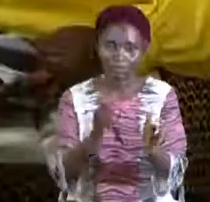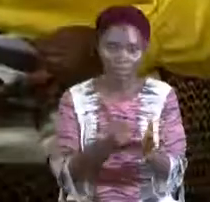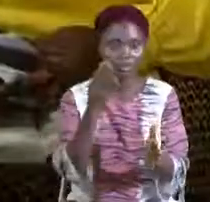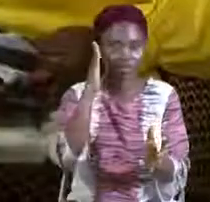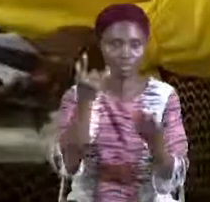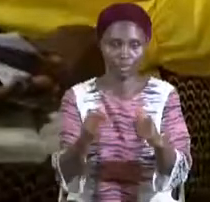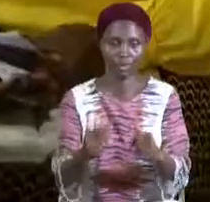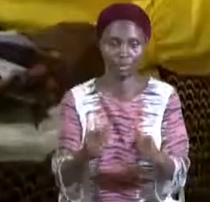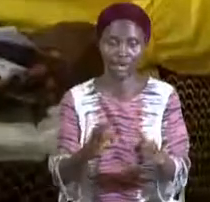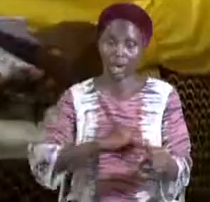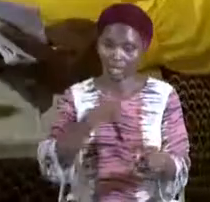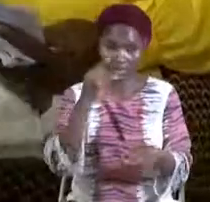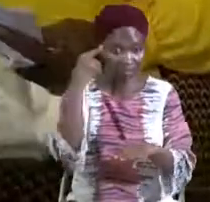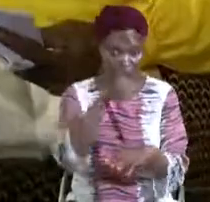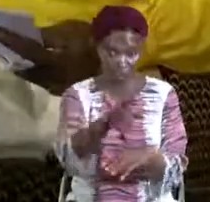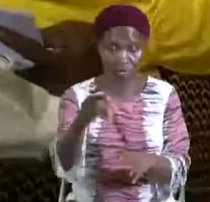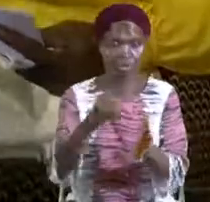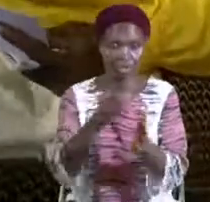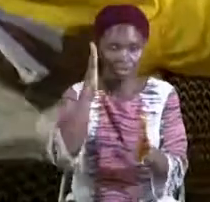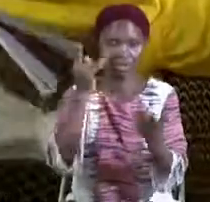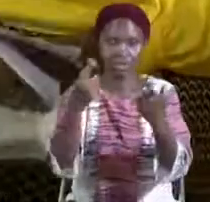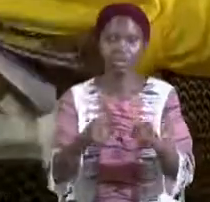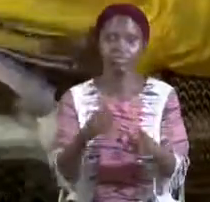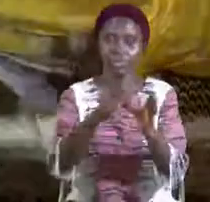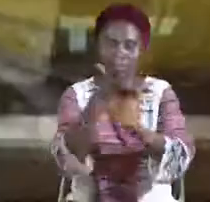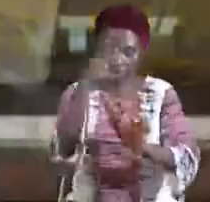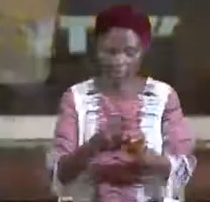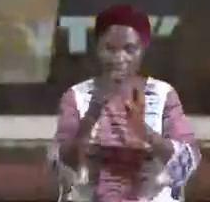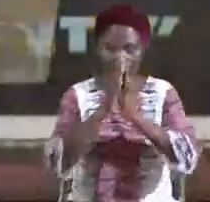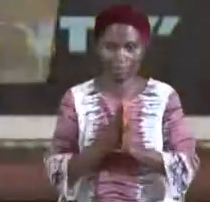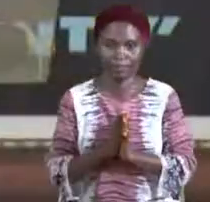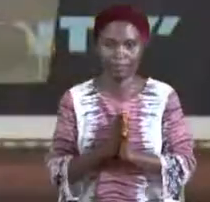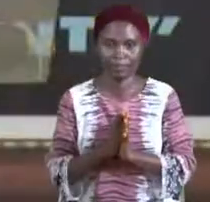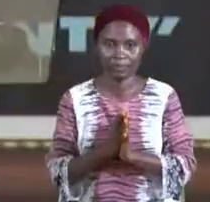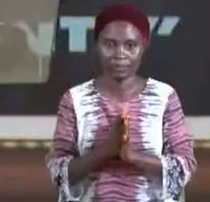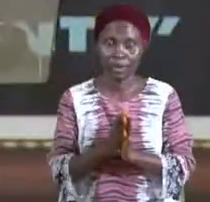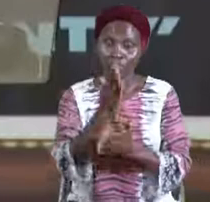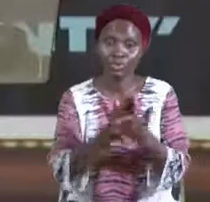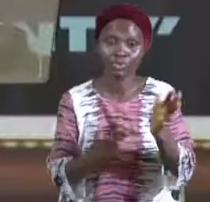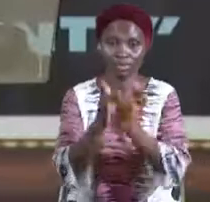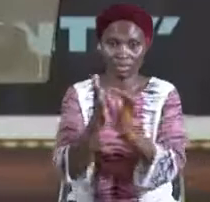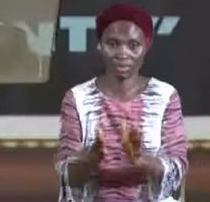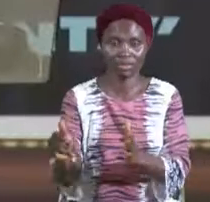Pour toi est venu. Pour toi, ça va venir. Vous voyez, certains chrétiens,